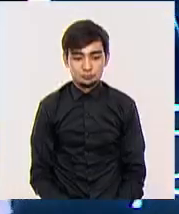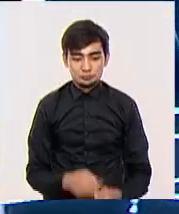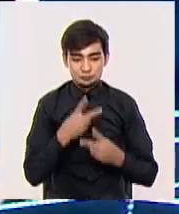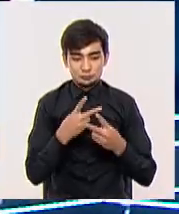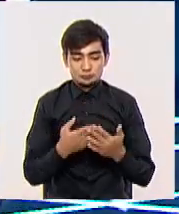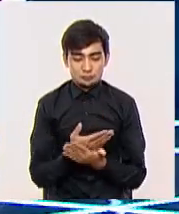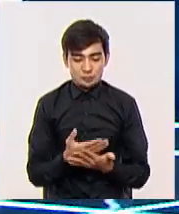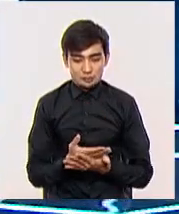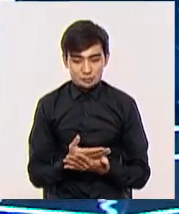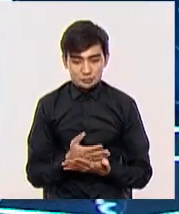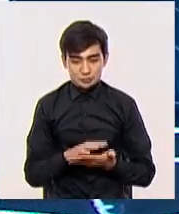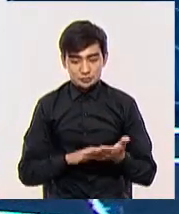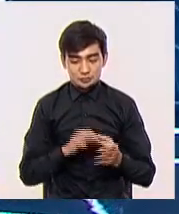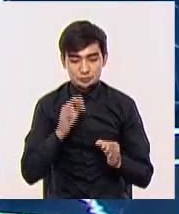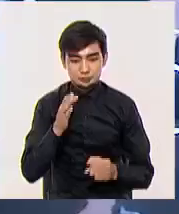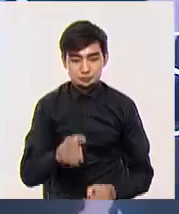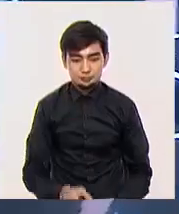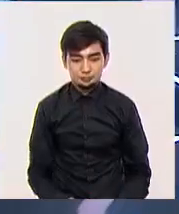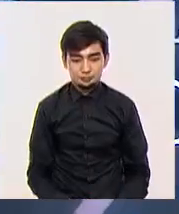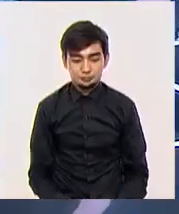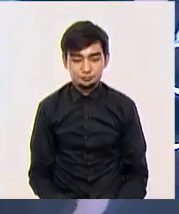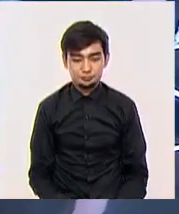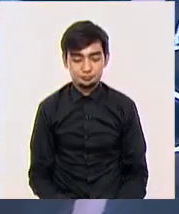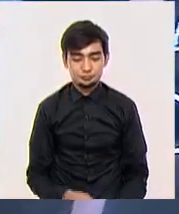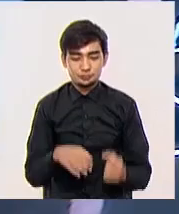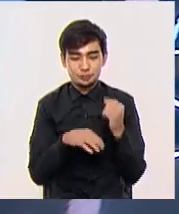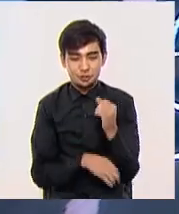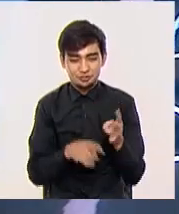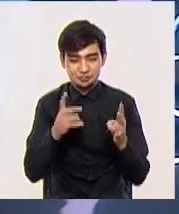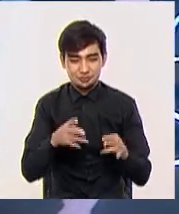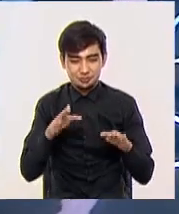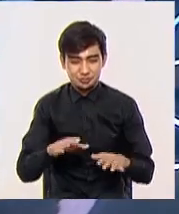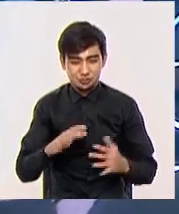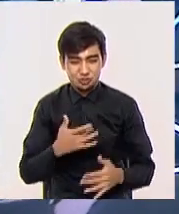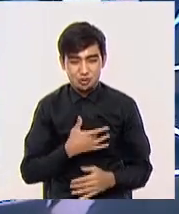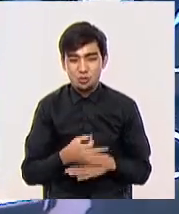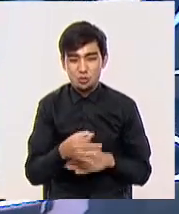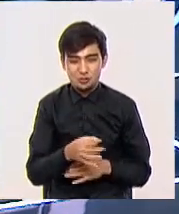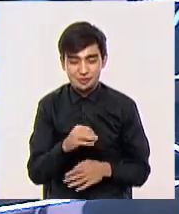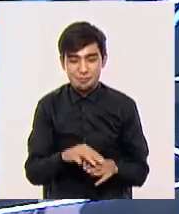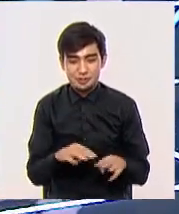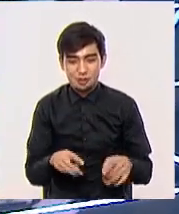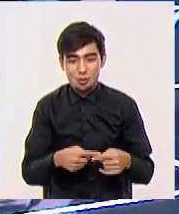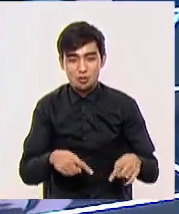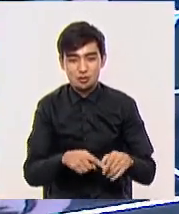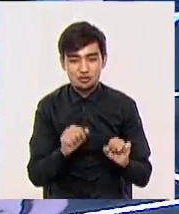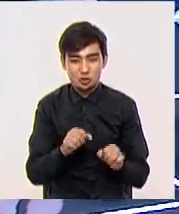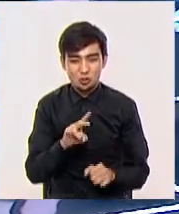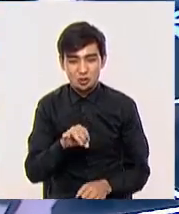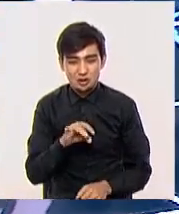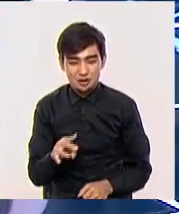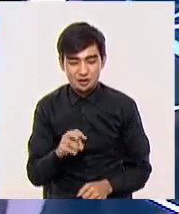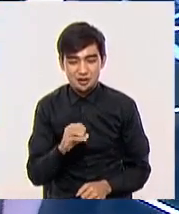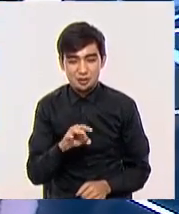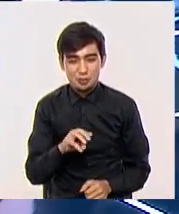Вы смотрите новости Информбюро. Продолжаем выпуск. После трагедии, случившейся в Жамбылской области, министр обороны Нурлан